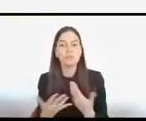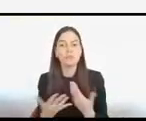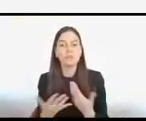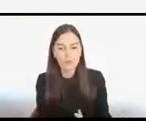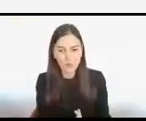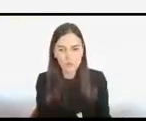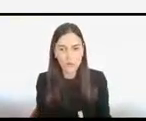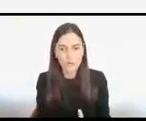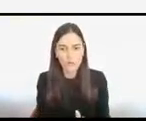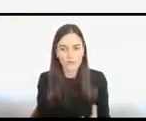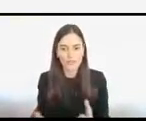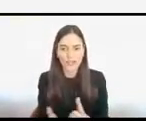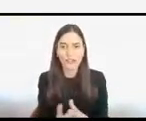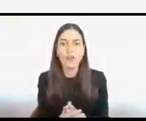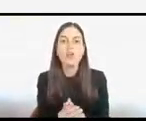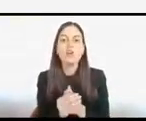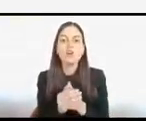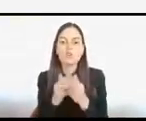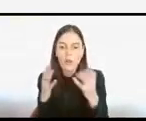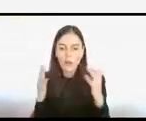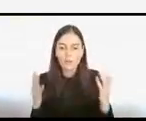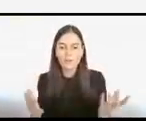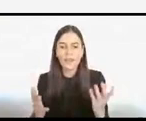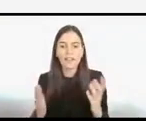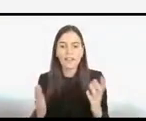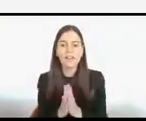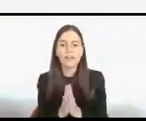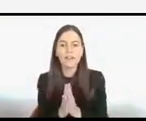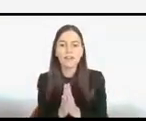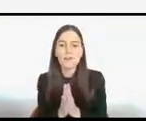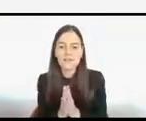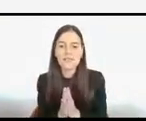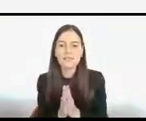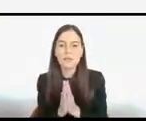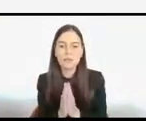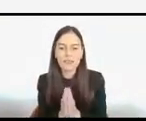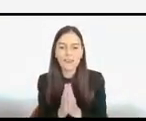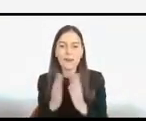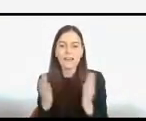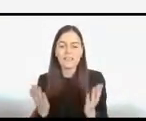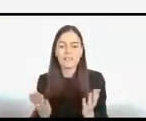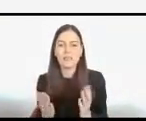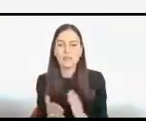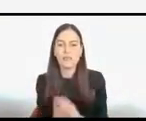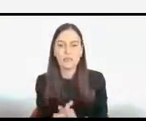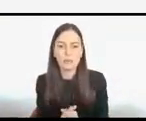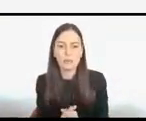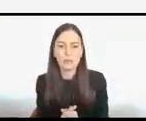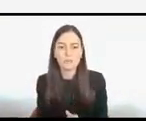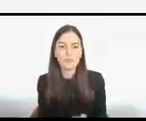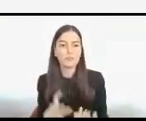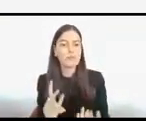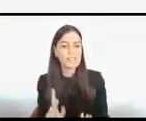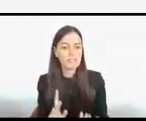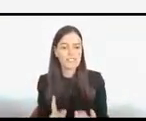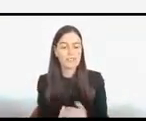cas ce besoin de revenus complémentaires, soit bien et coïncide bien à cette durée de démembrement. Deuxième façon,